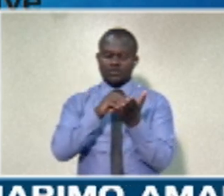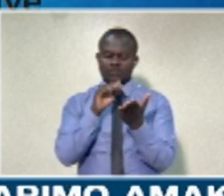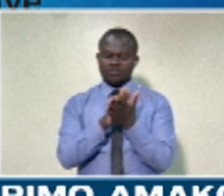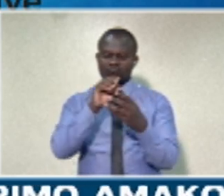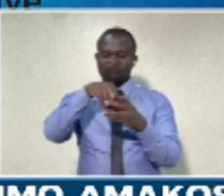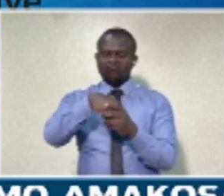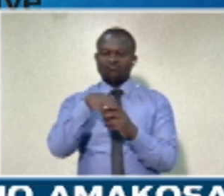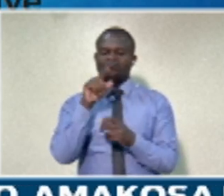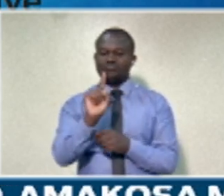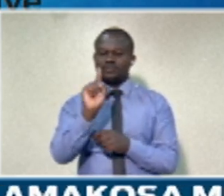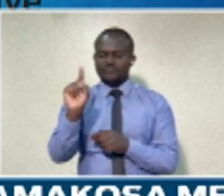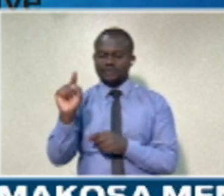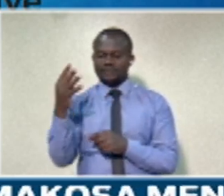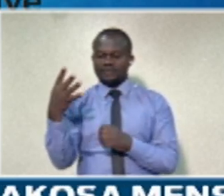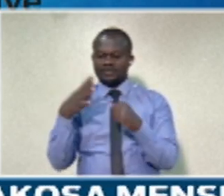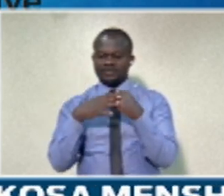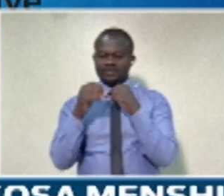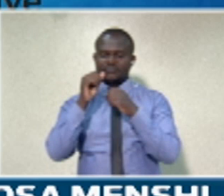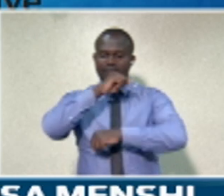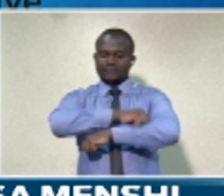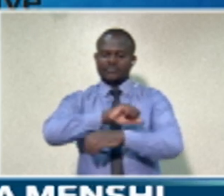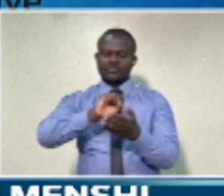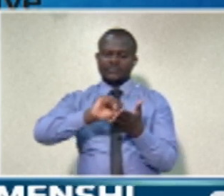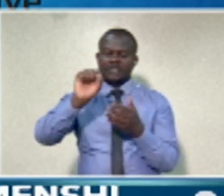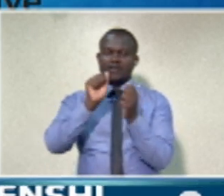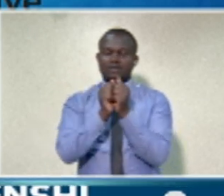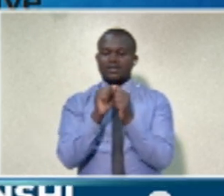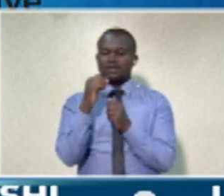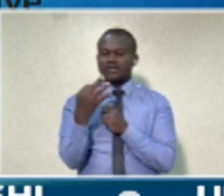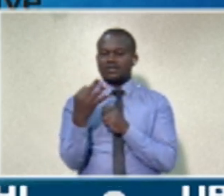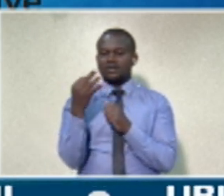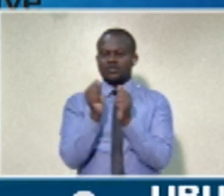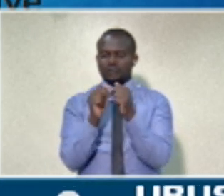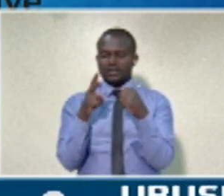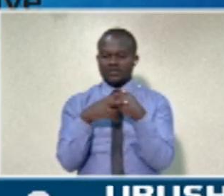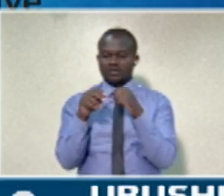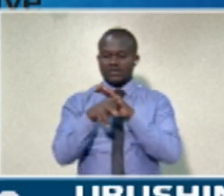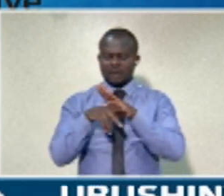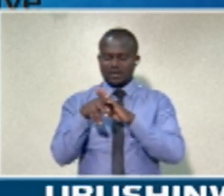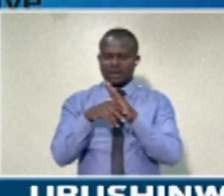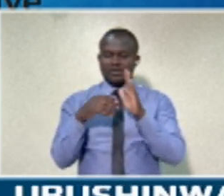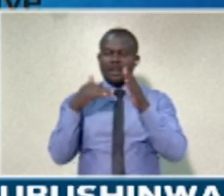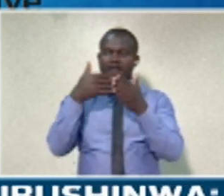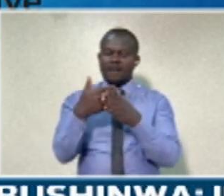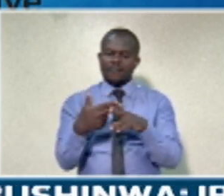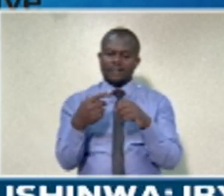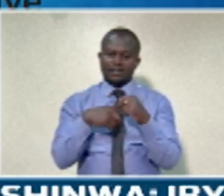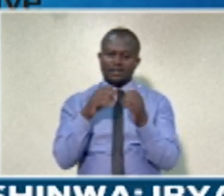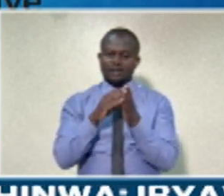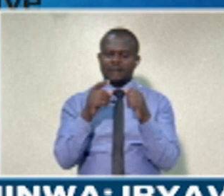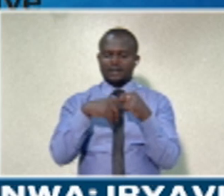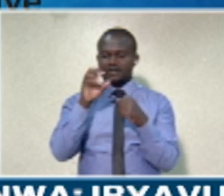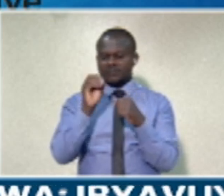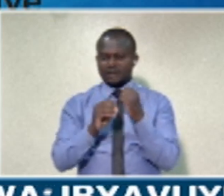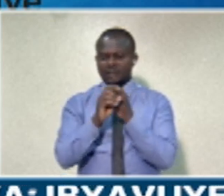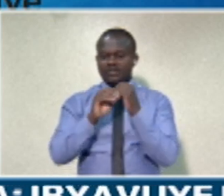barimo 149,049 mu mashuri yisumbuye na 317 mu mashuri abanza bingana na 6.6%. Nko